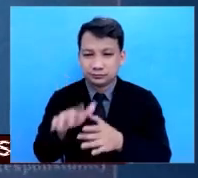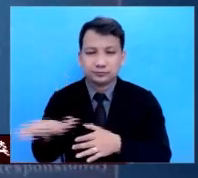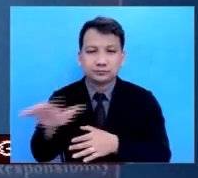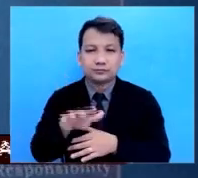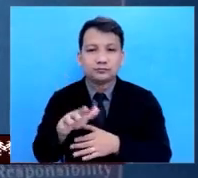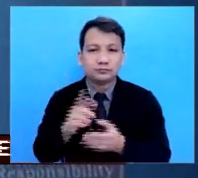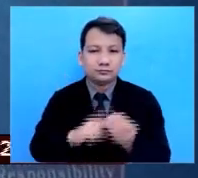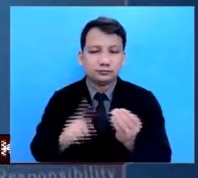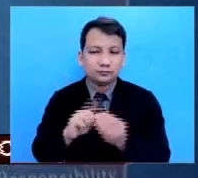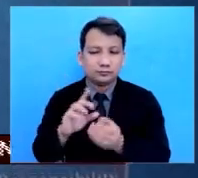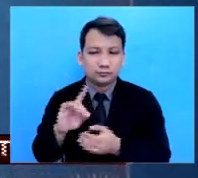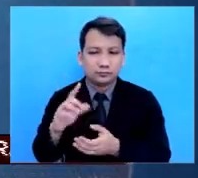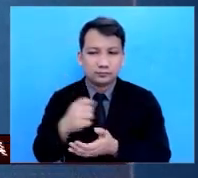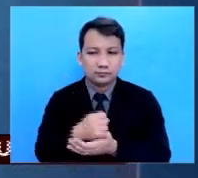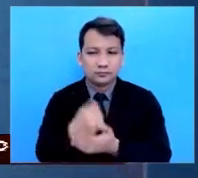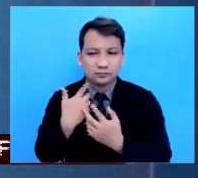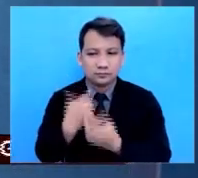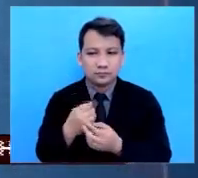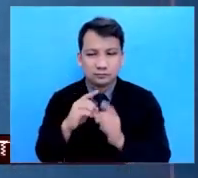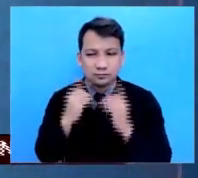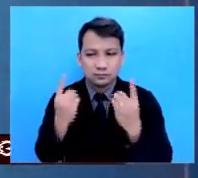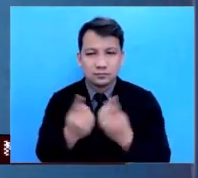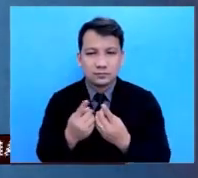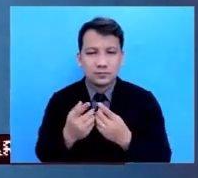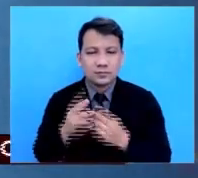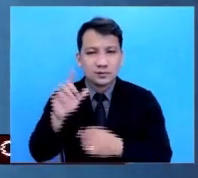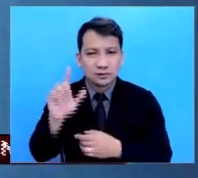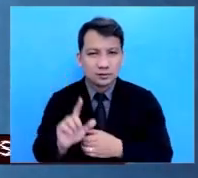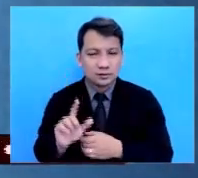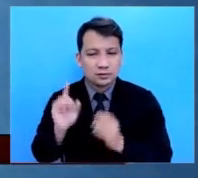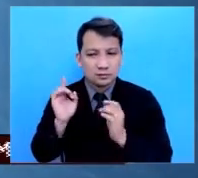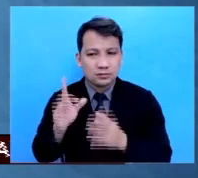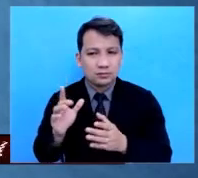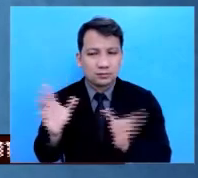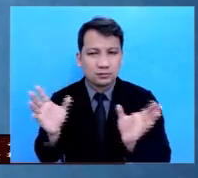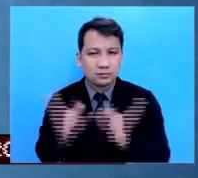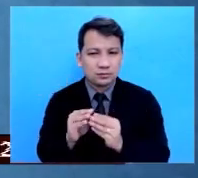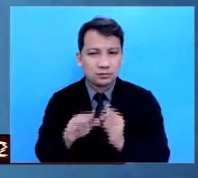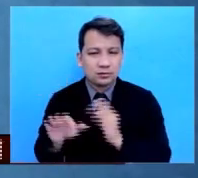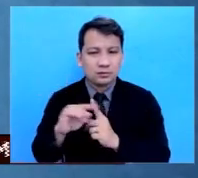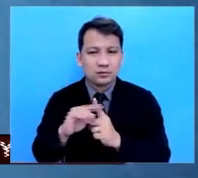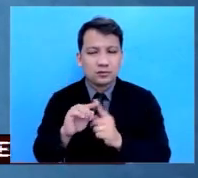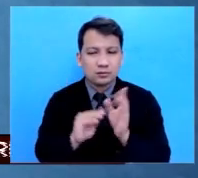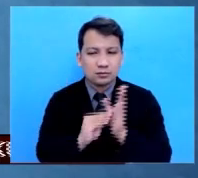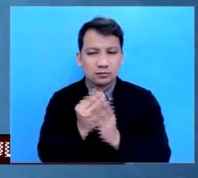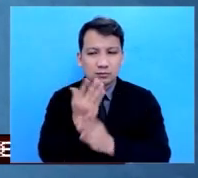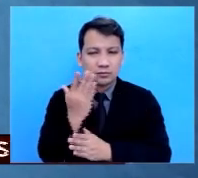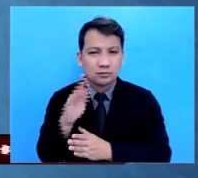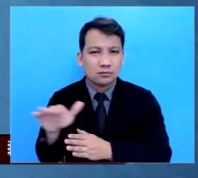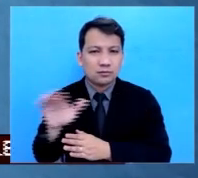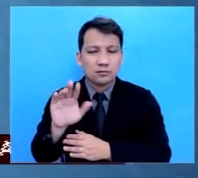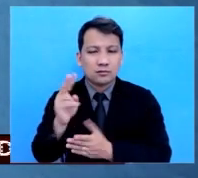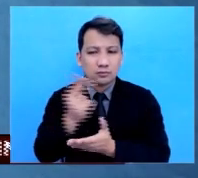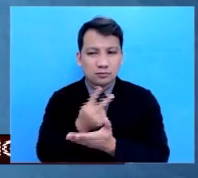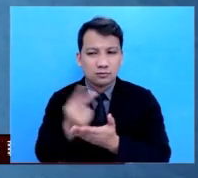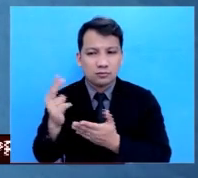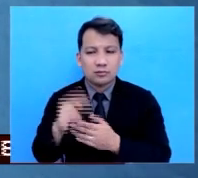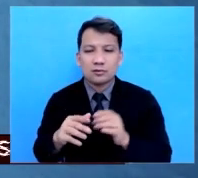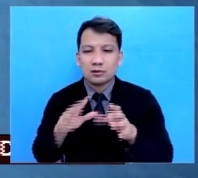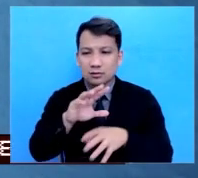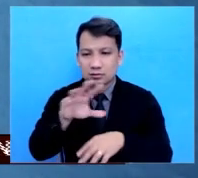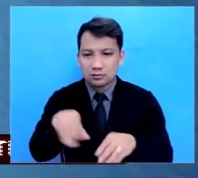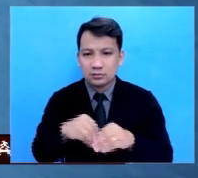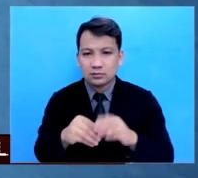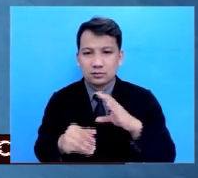sa datos ng Health Department, may mga low-risk regions ang nakapagtala ng positive growth rates na nakalipas sa dalawang linggo. Kabilang dyan ang Cagayan